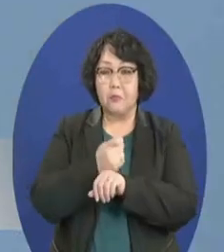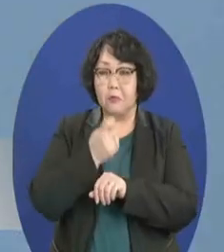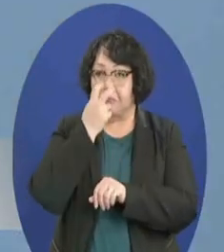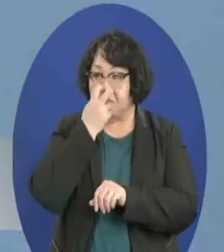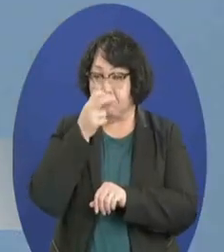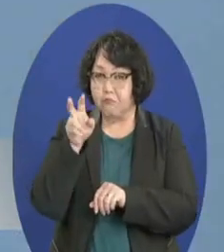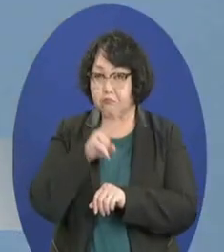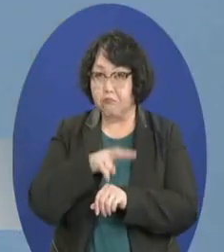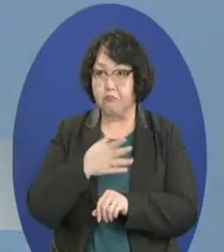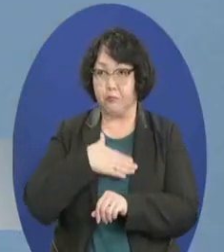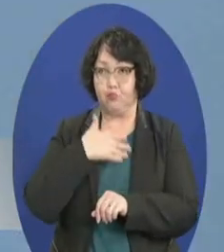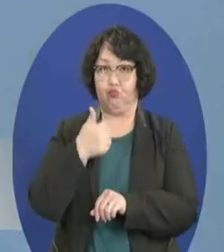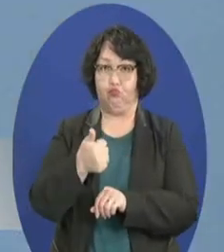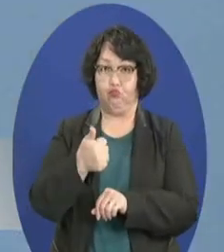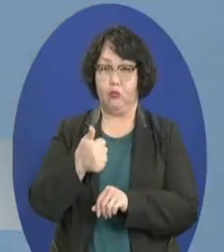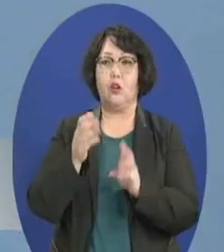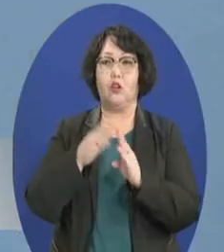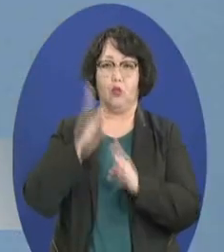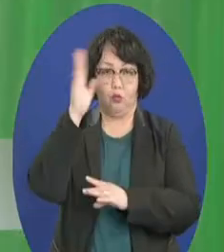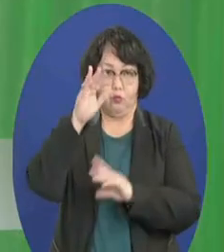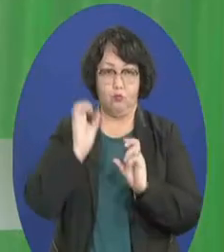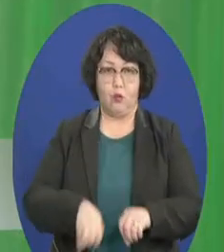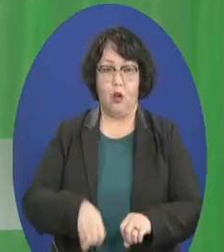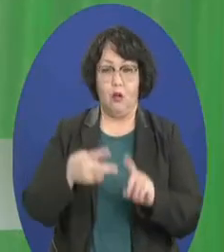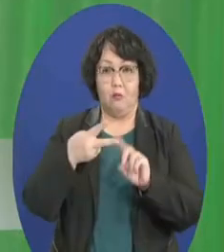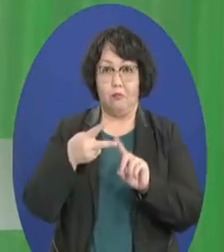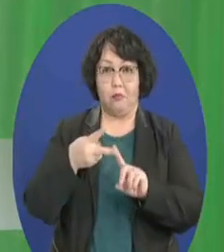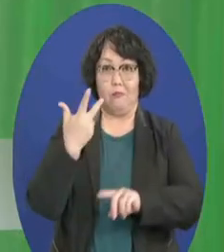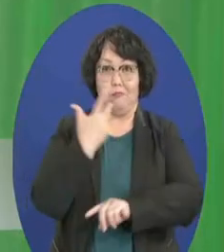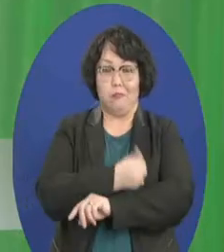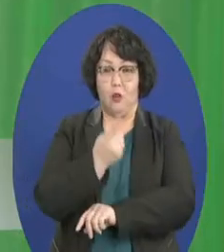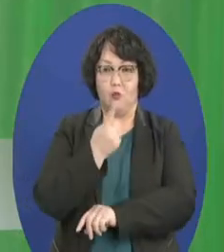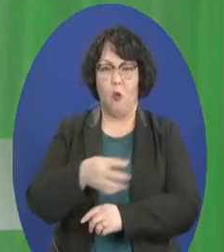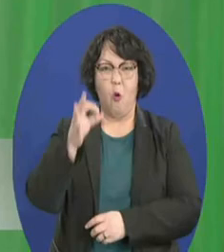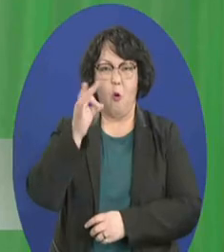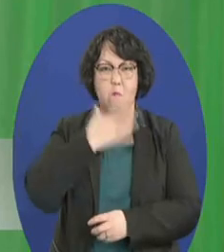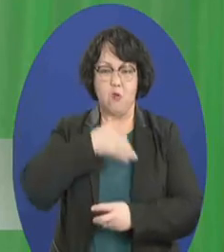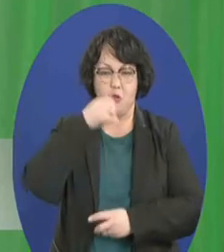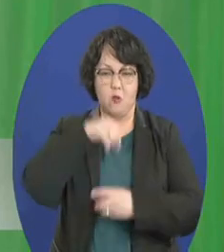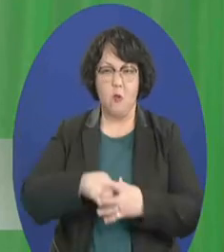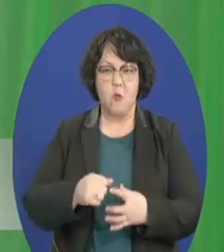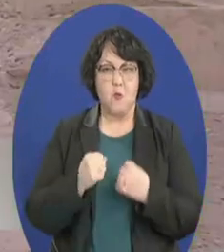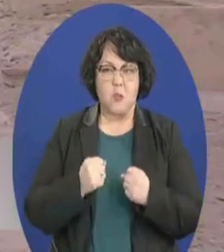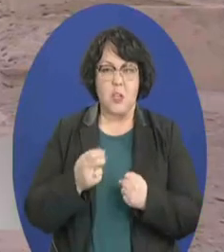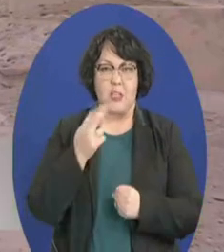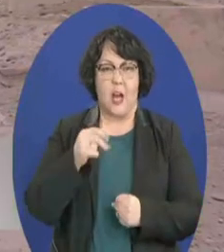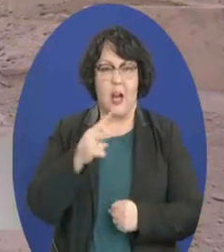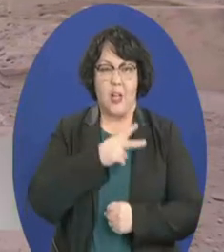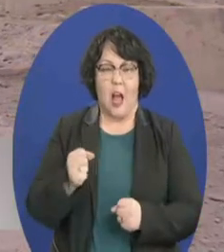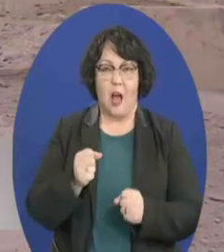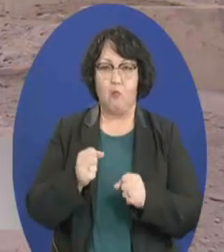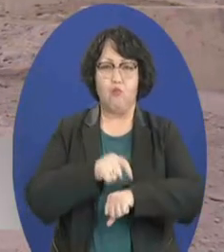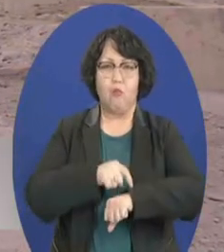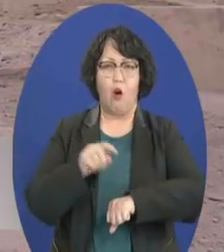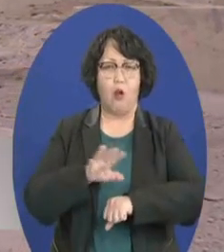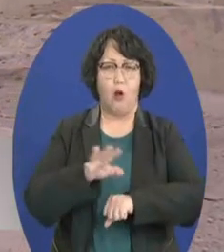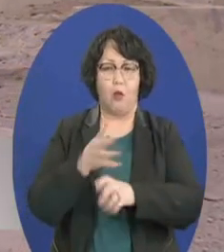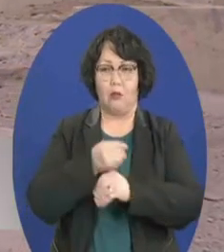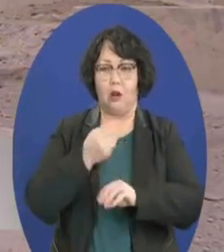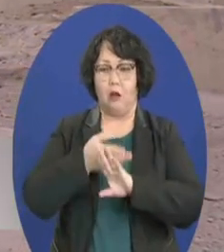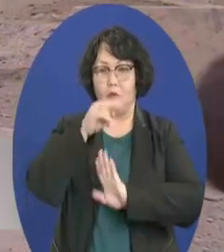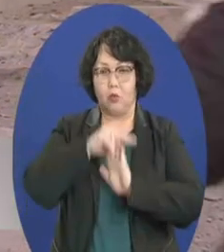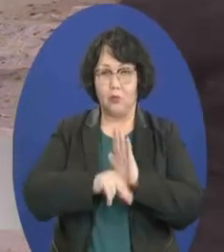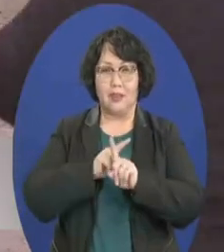байлаа. Хэдийгээр 2-р тунгаа хийлгэсэн ч 100% хамгаалалт тогтдгүй учраас халдвар хамгааллын дэглэмээ үргэлжлүүлэн сайн баримтлж байхыг эрүүл мэндийн